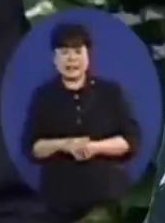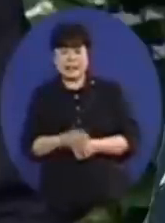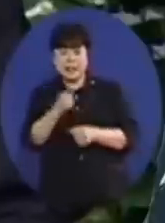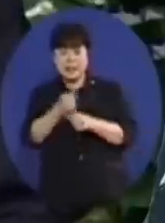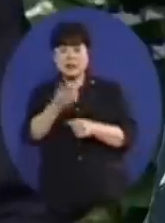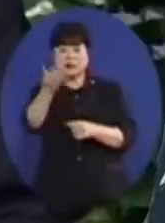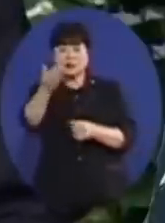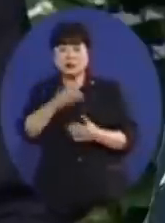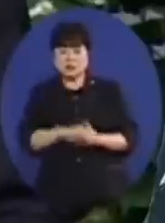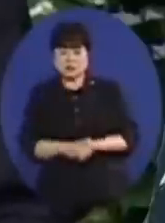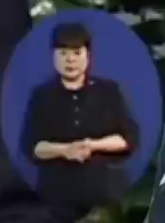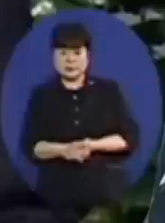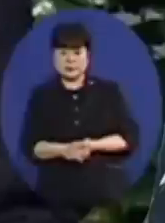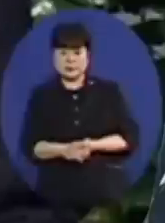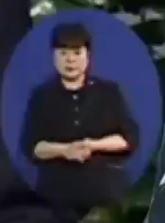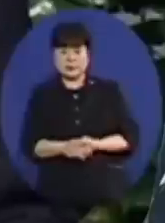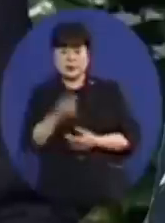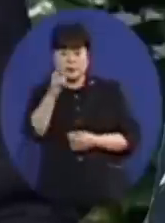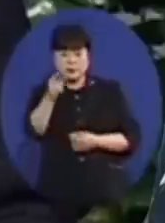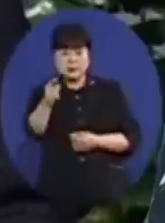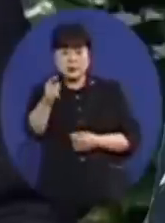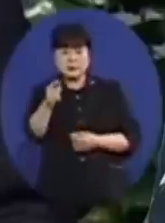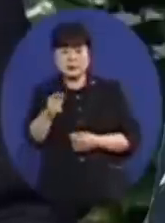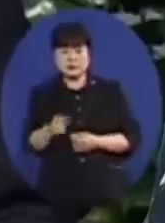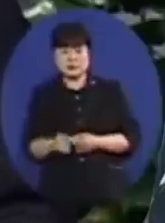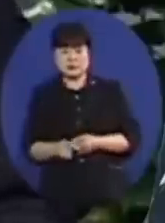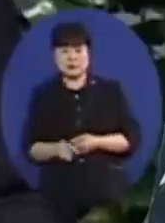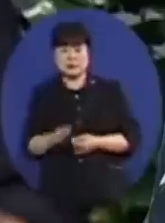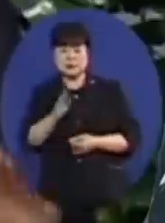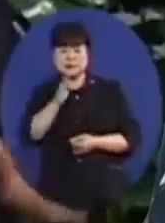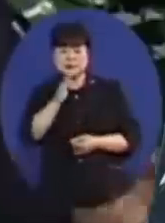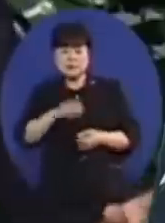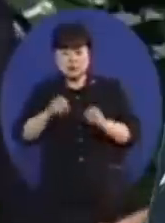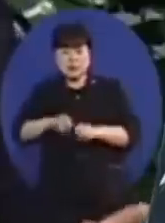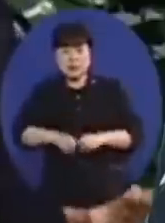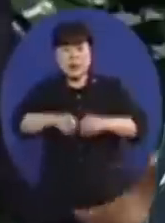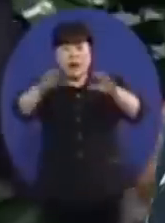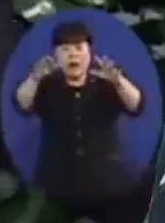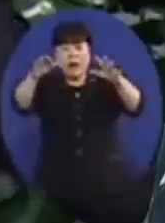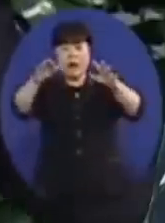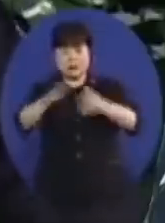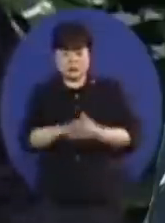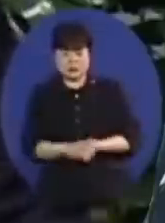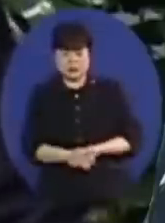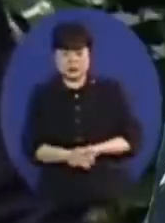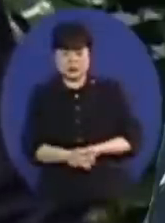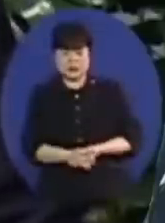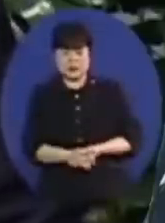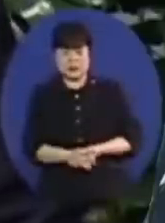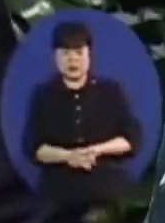그렇게 만드는 것입니다 근데 그것이 영원의 불길같이 퍼져난 것입니다 영혼의